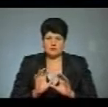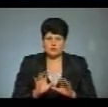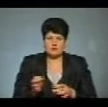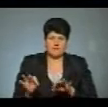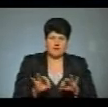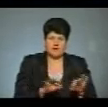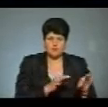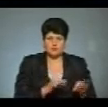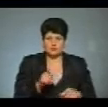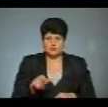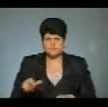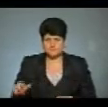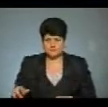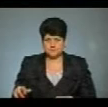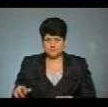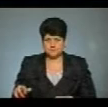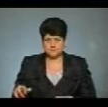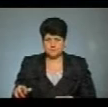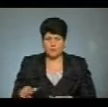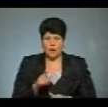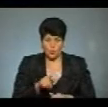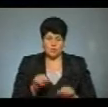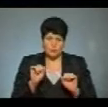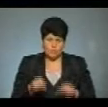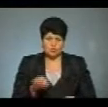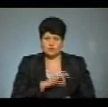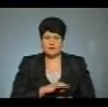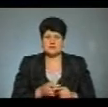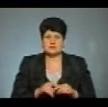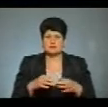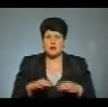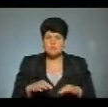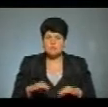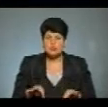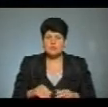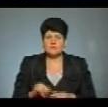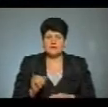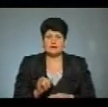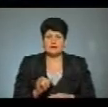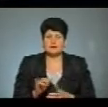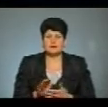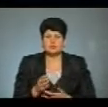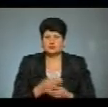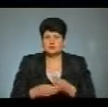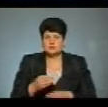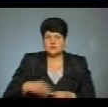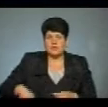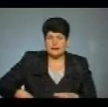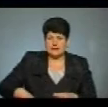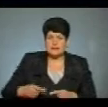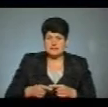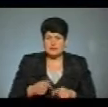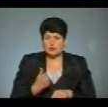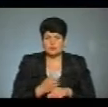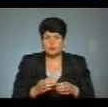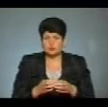вигрузку з даних пасажирів. Тобто люди можуть користуватися таким транспортом. І гемодіаліз. Гемодіаліз – це основна наша група,